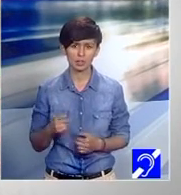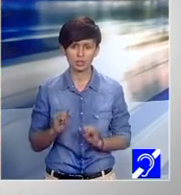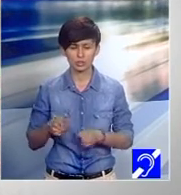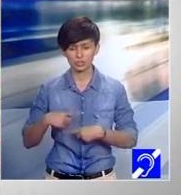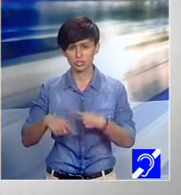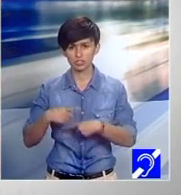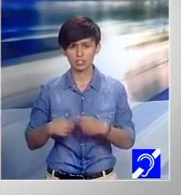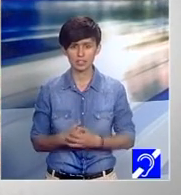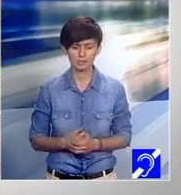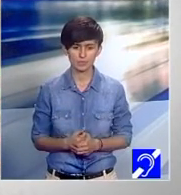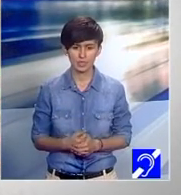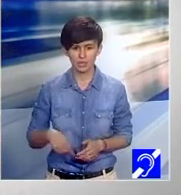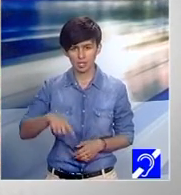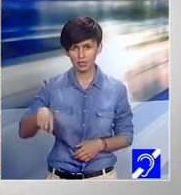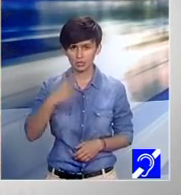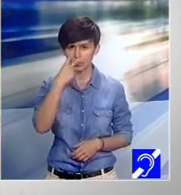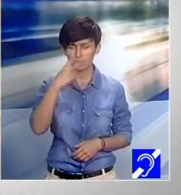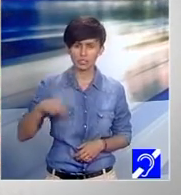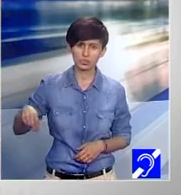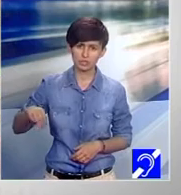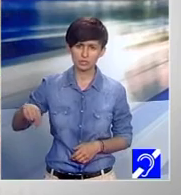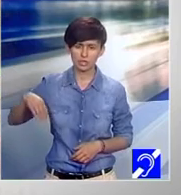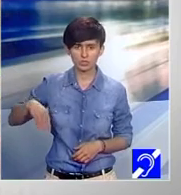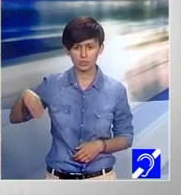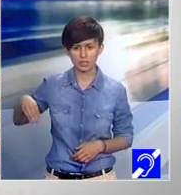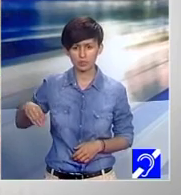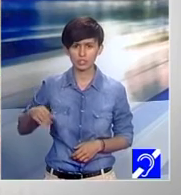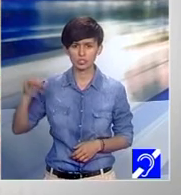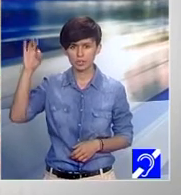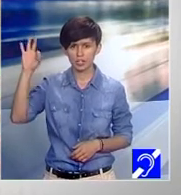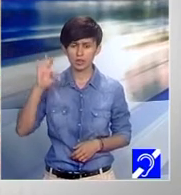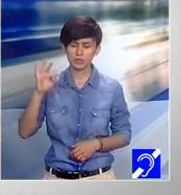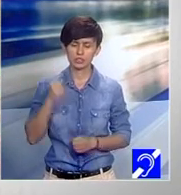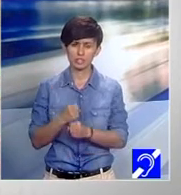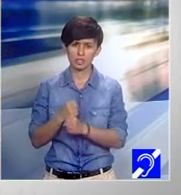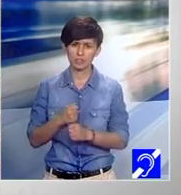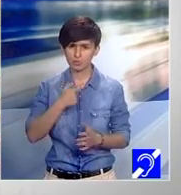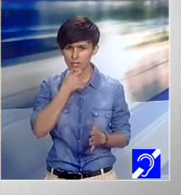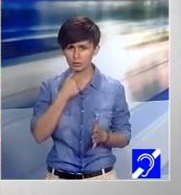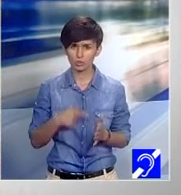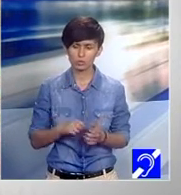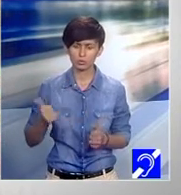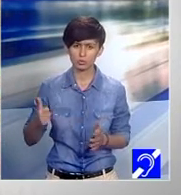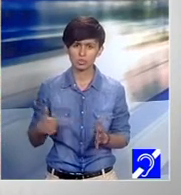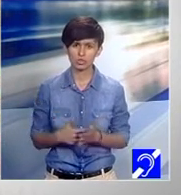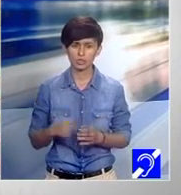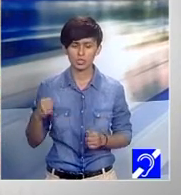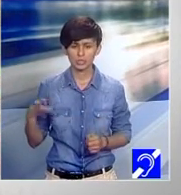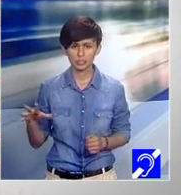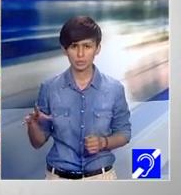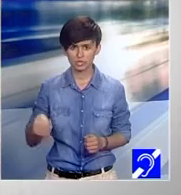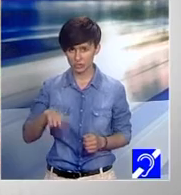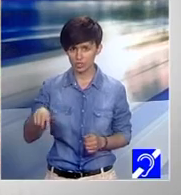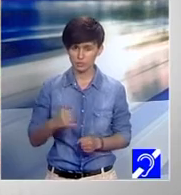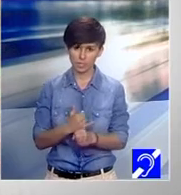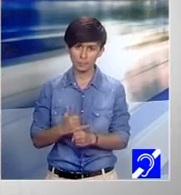am observat pe o statistică efectuată pe perioada 2011-2015 în centrul nostru de screening, am observat